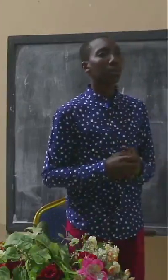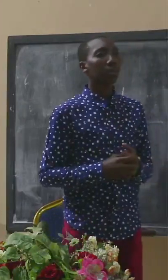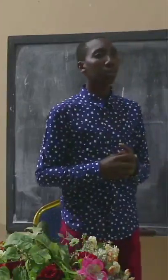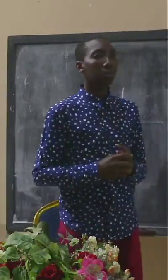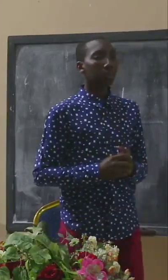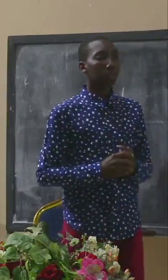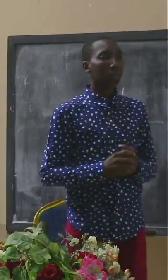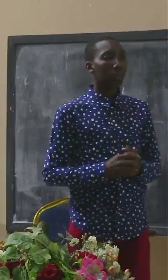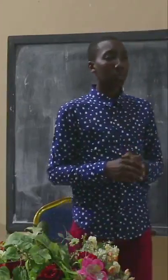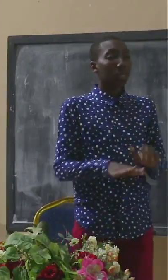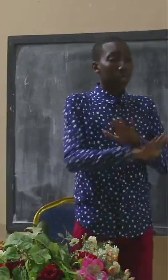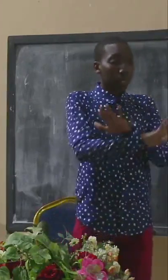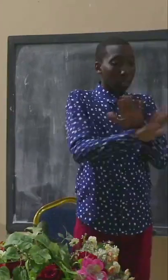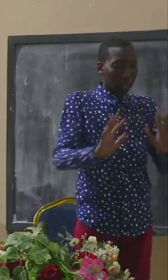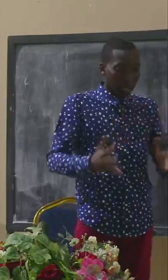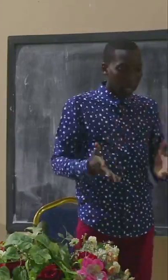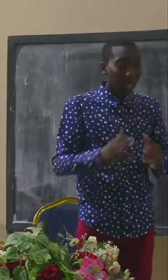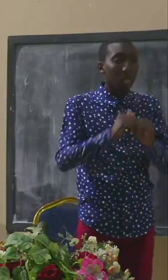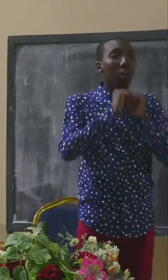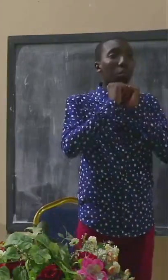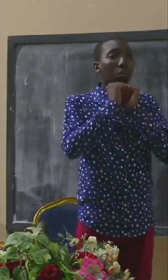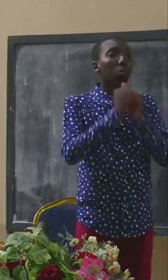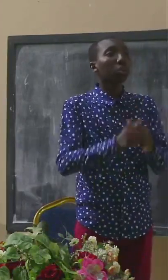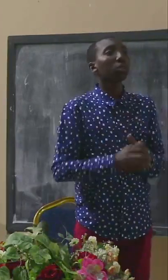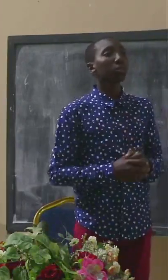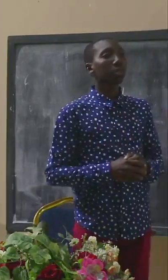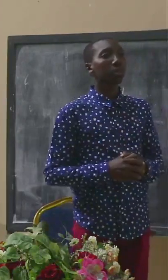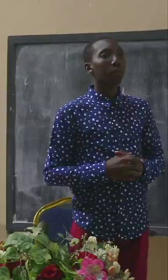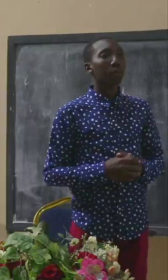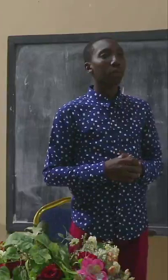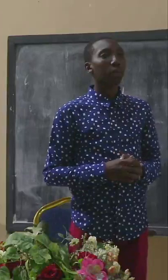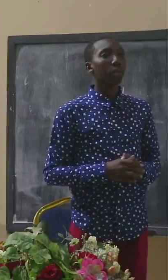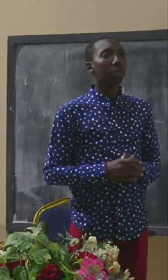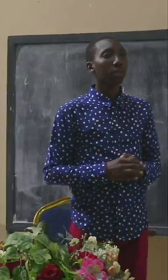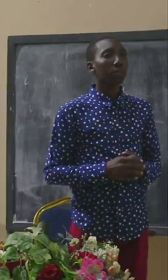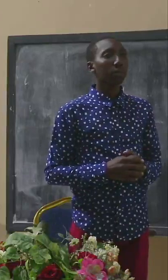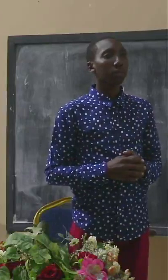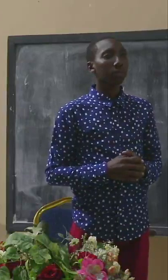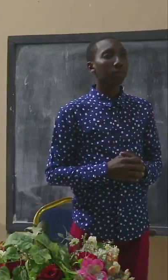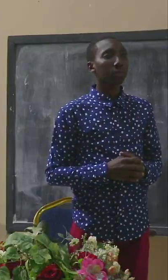Ne crains point. Usiogope kitu.